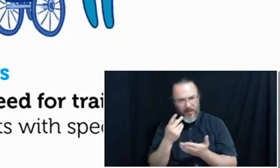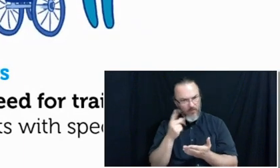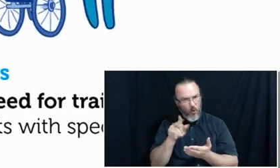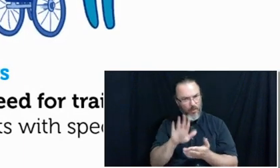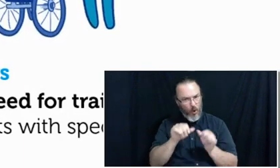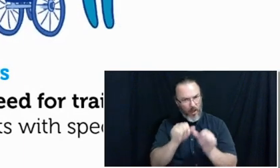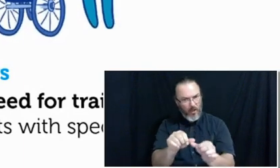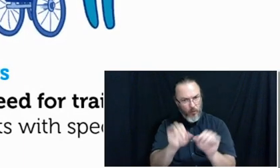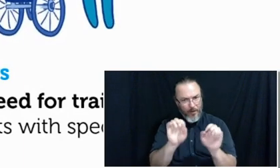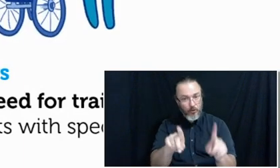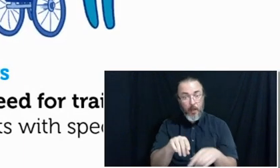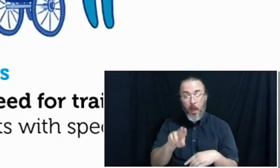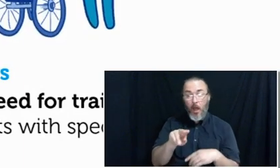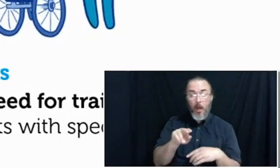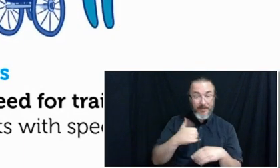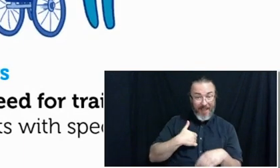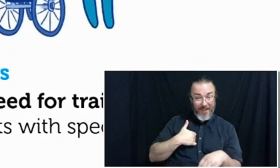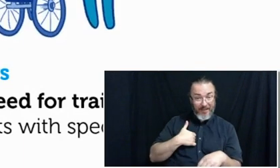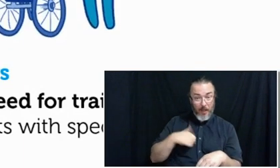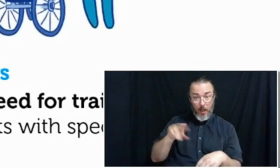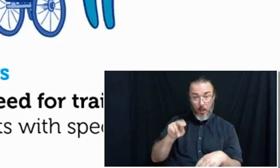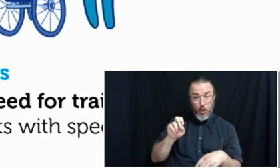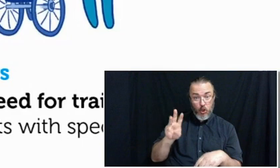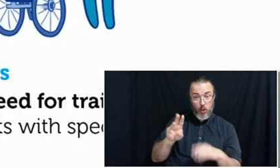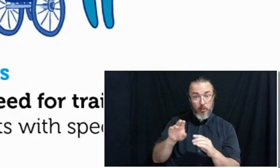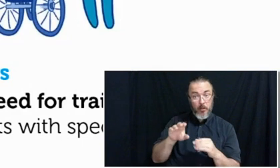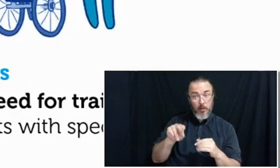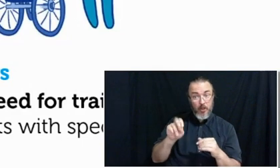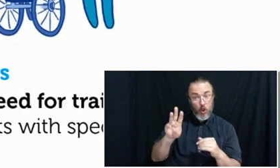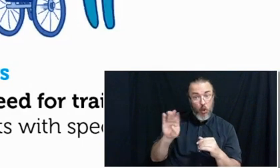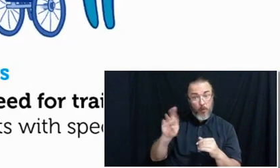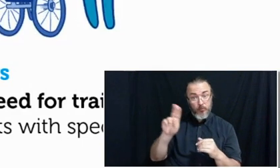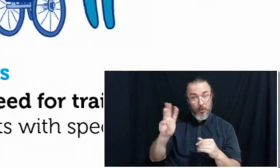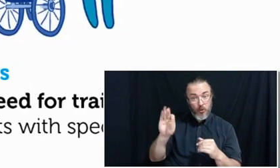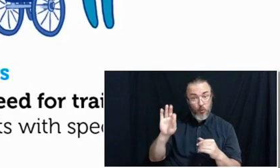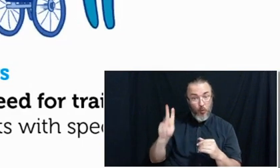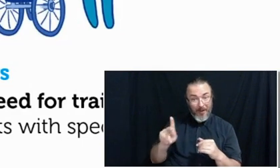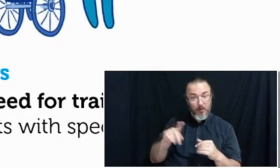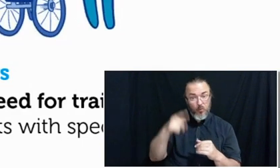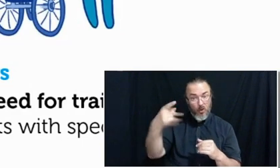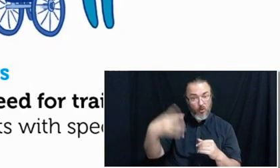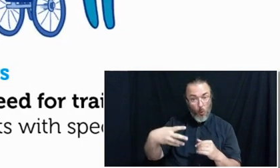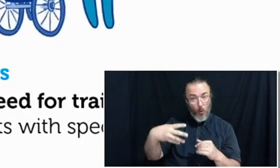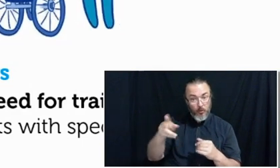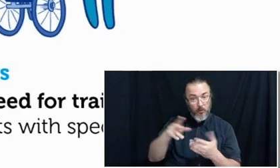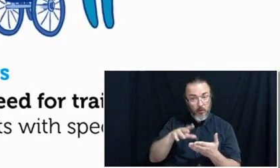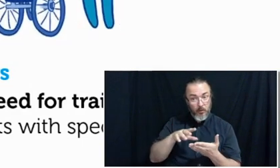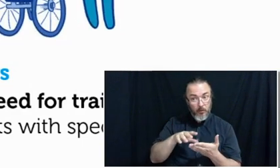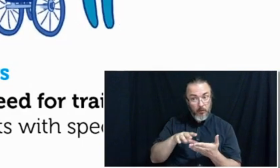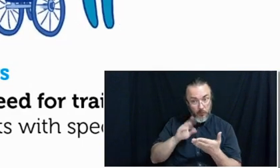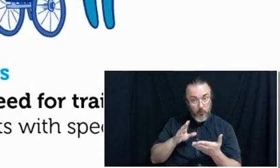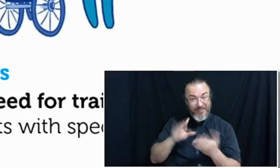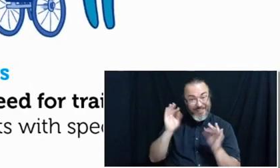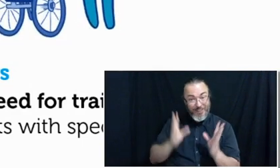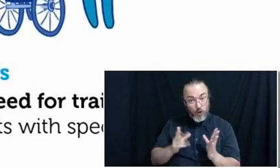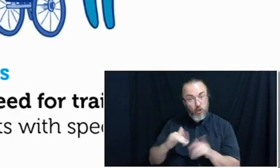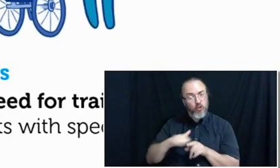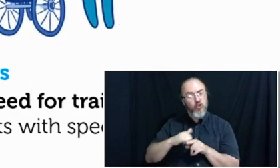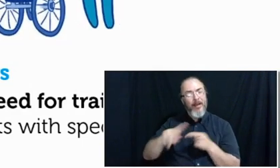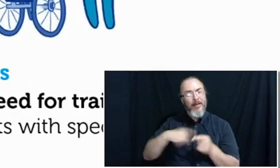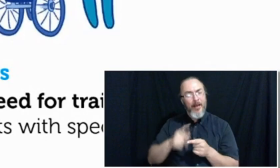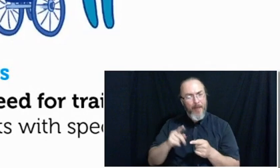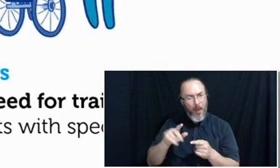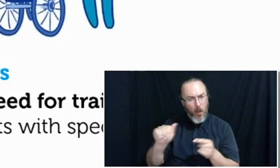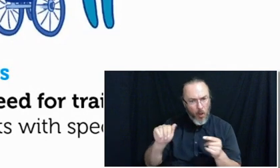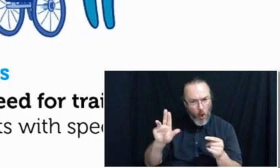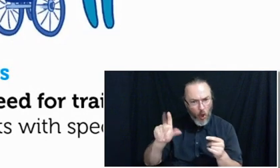spécialiste, ça doit être un élément fondamental de leur formation permanente. Au New Brunswick, au Canada, par exemple, un quart de tous les enseignants ont été formés pour